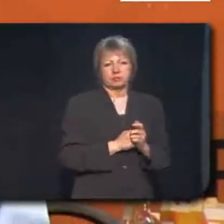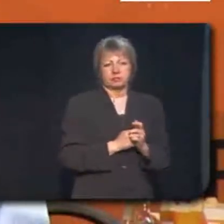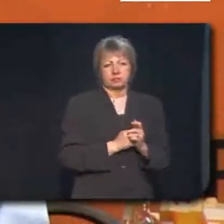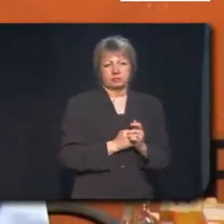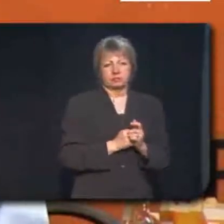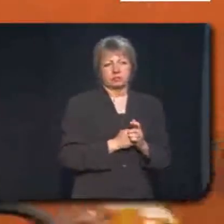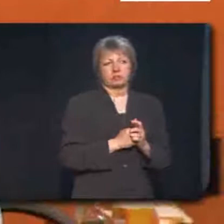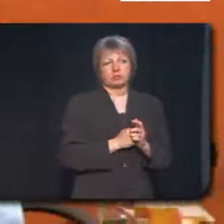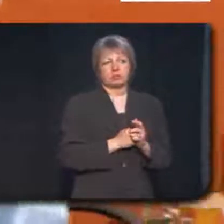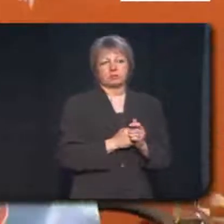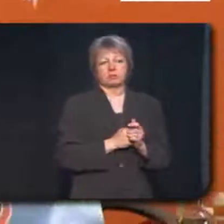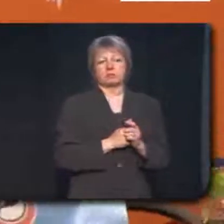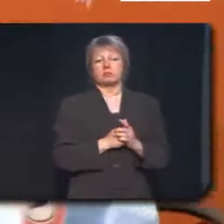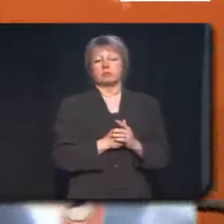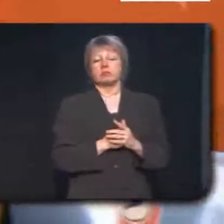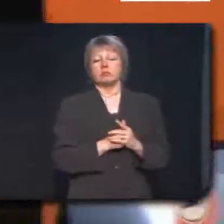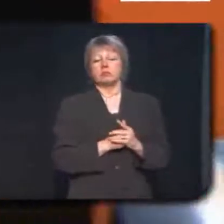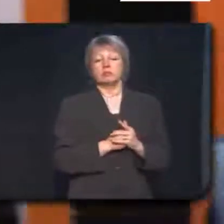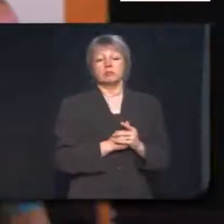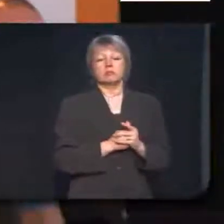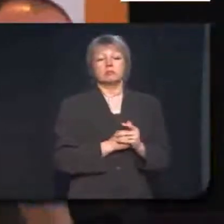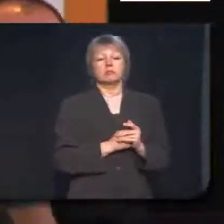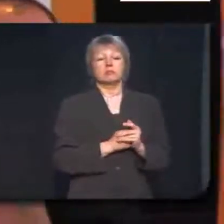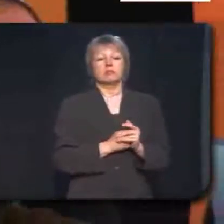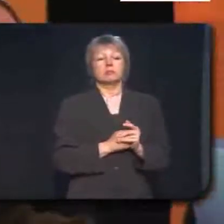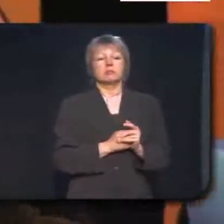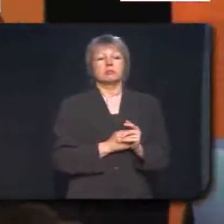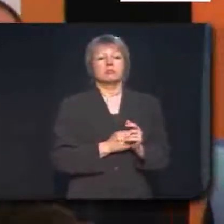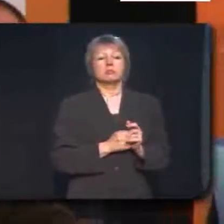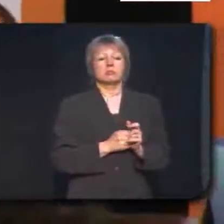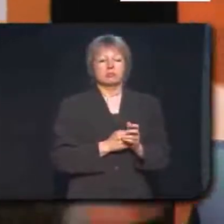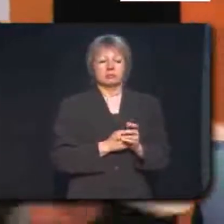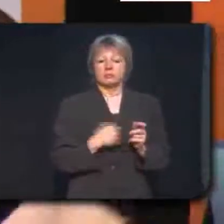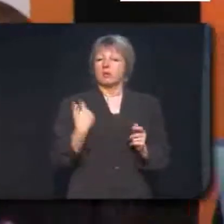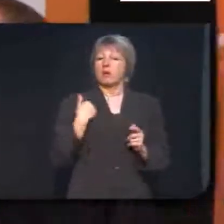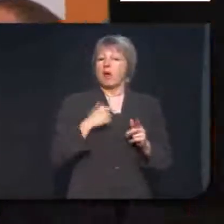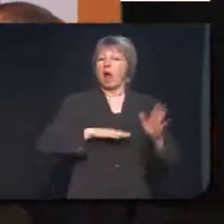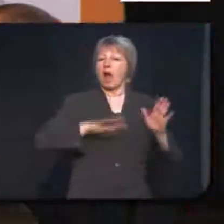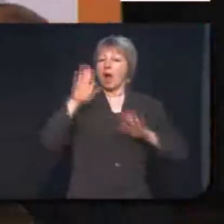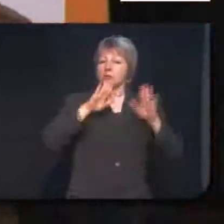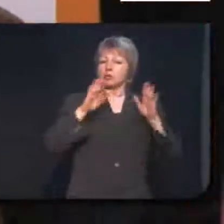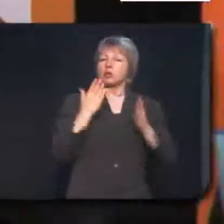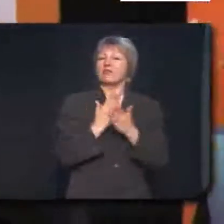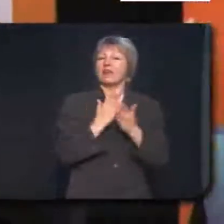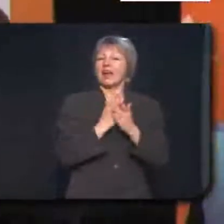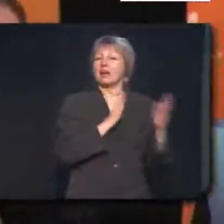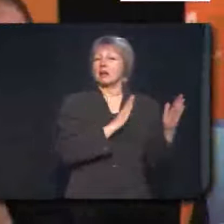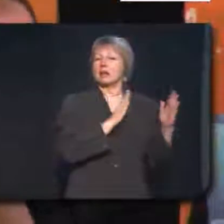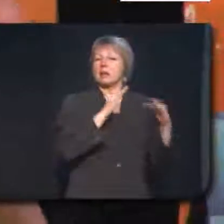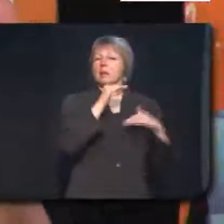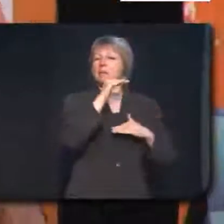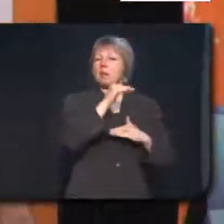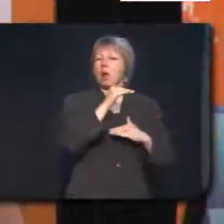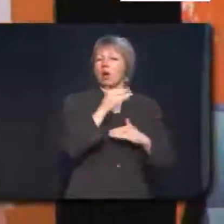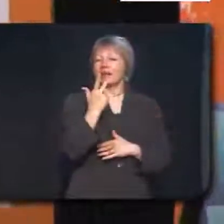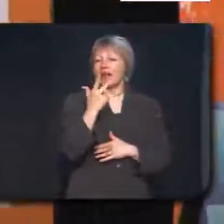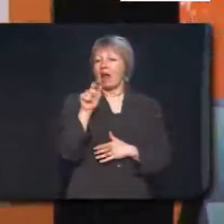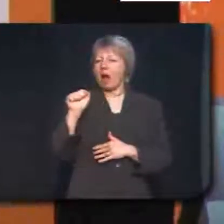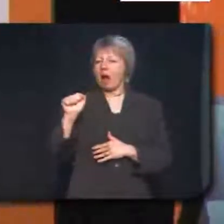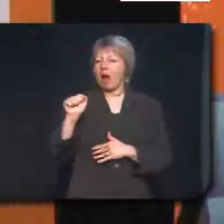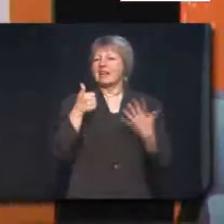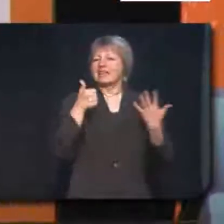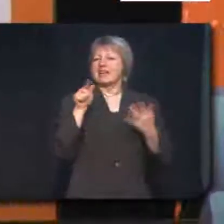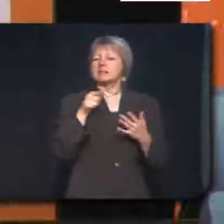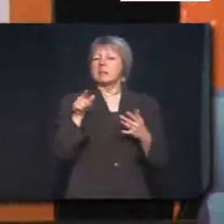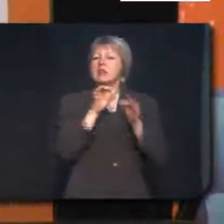so wir haben abgestimmt über den Block 3a das waren sechs